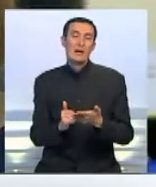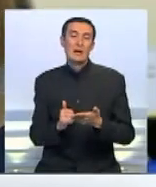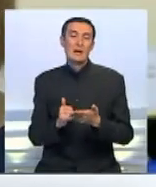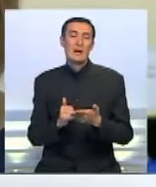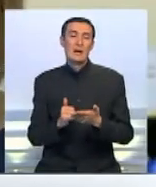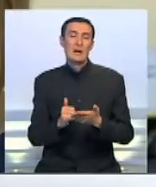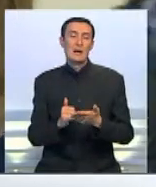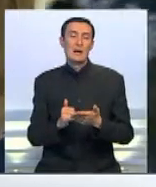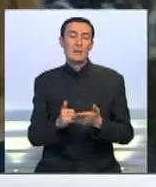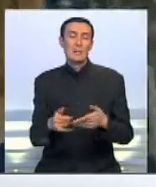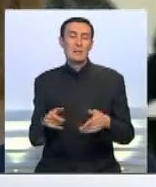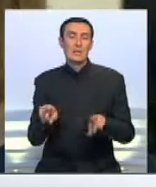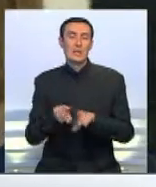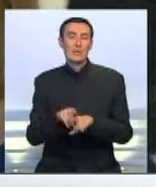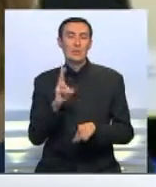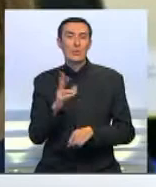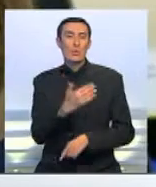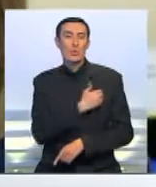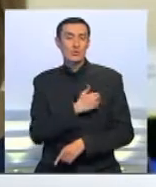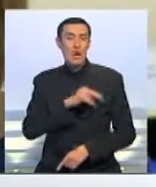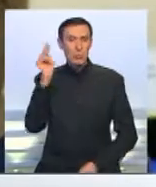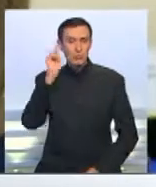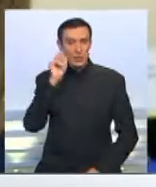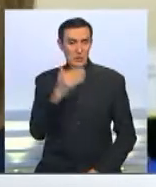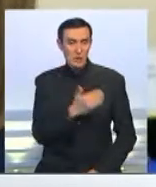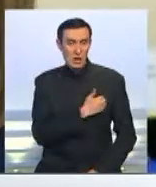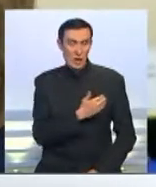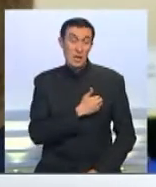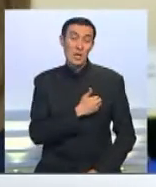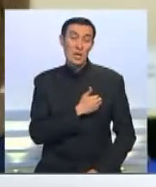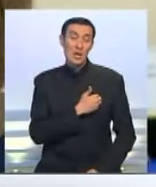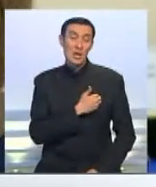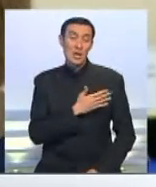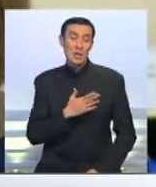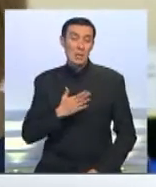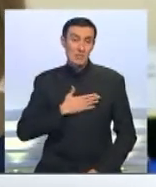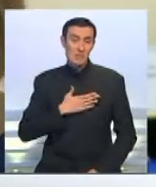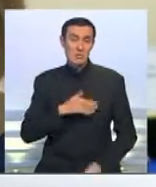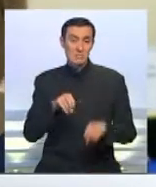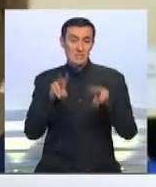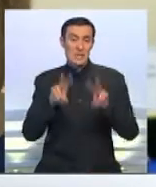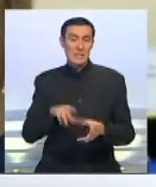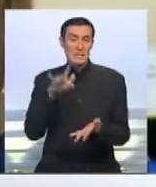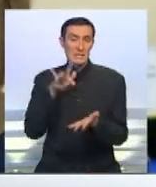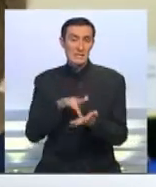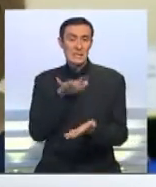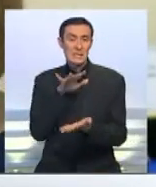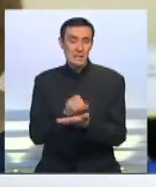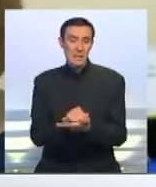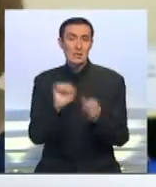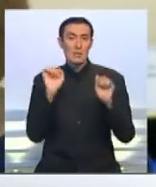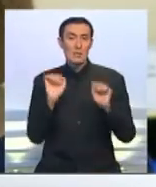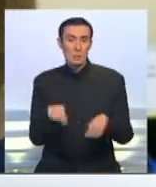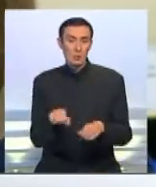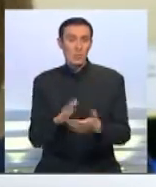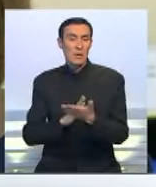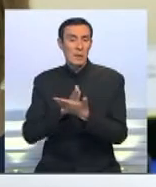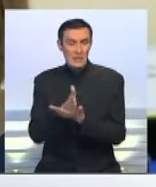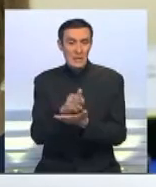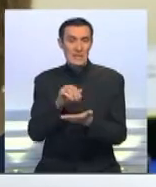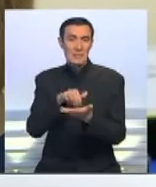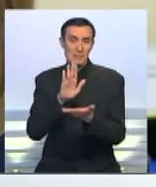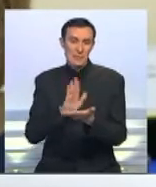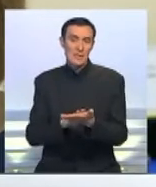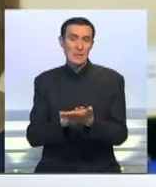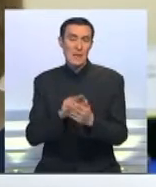вот принимаем. Кто хочет обучиться, желают непосредственно здесь вот специалисты центра занятости, могут к ним подойти,